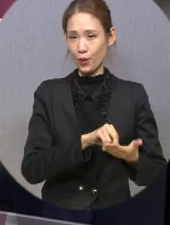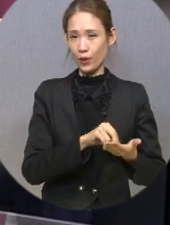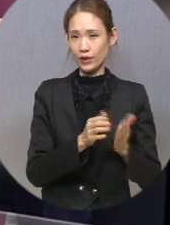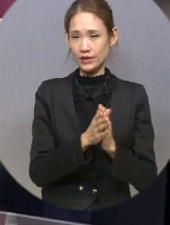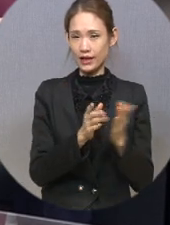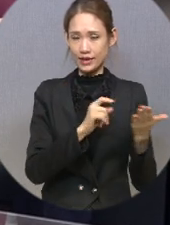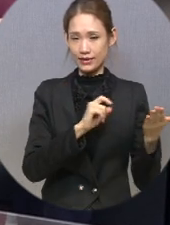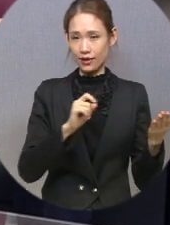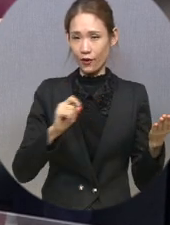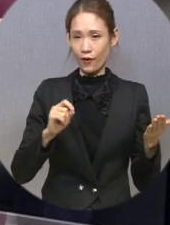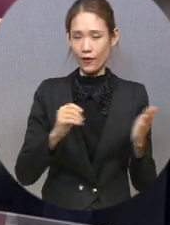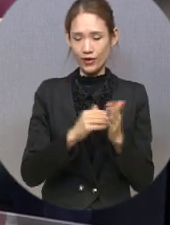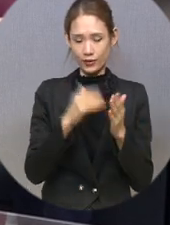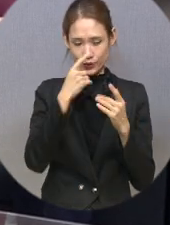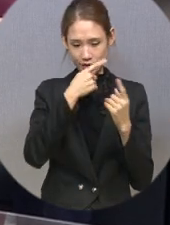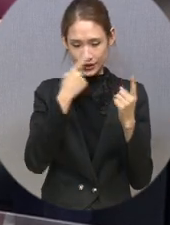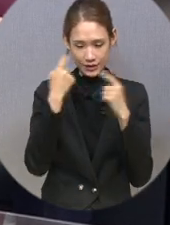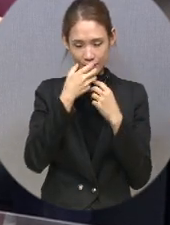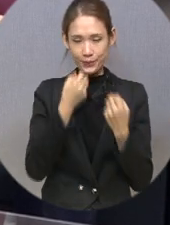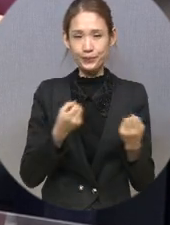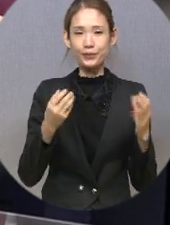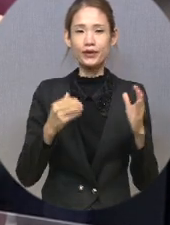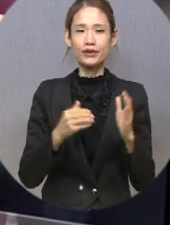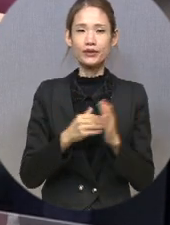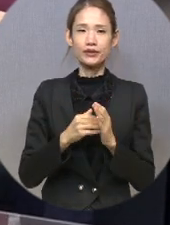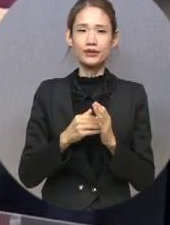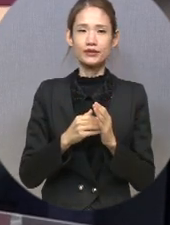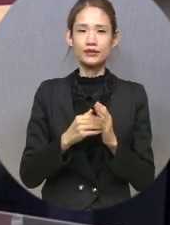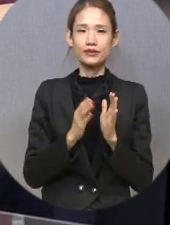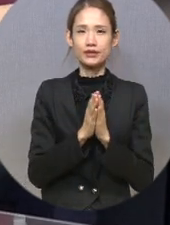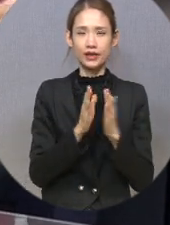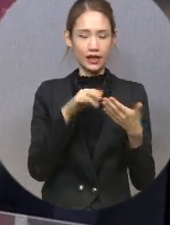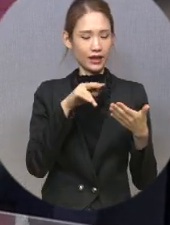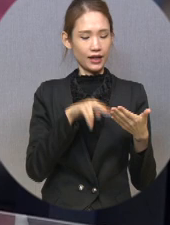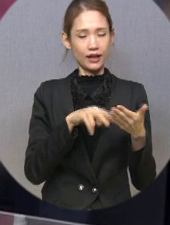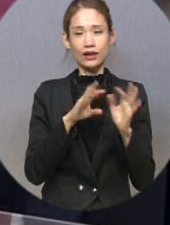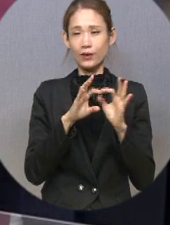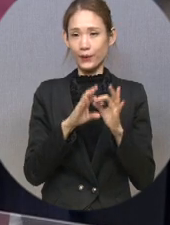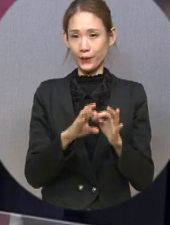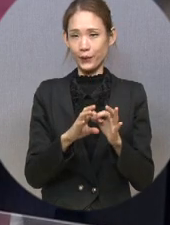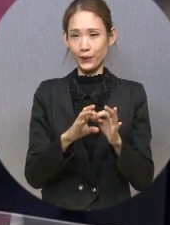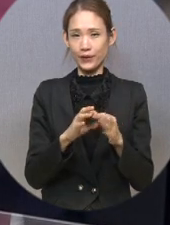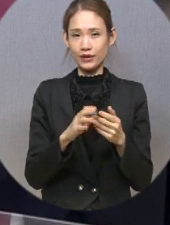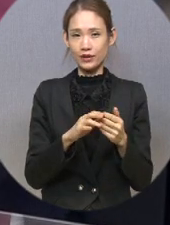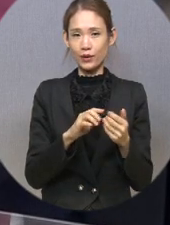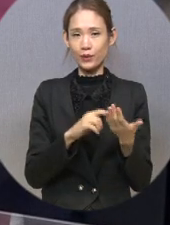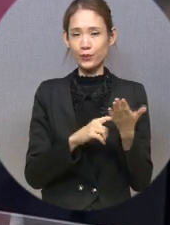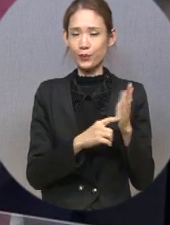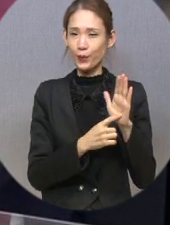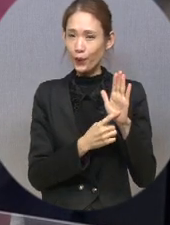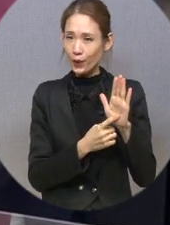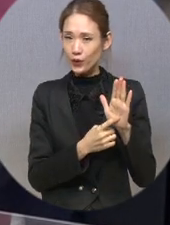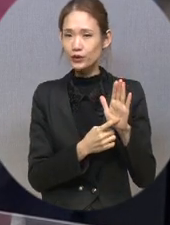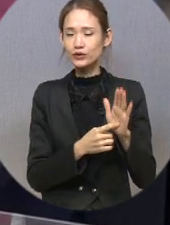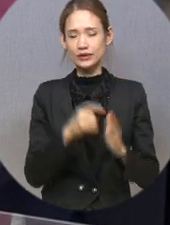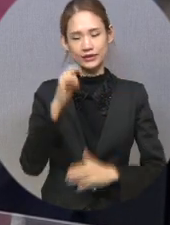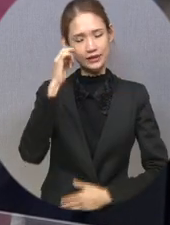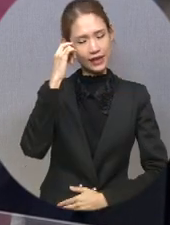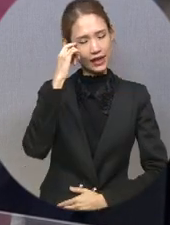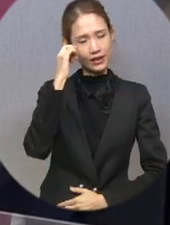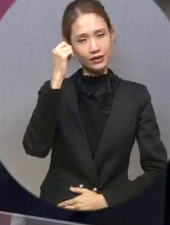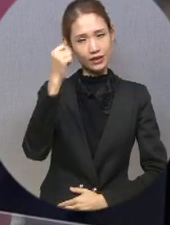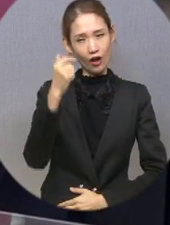출판하셨고 기념회를 가지셨는데 이 책에서 드러내신 여러 가지 생각들이 있는데,